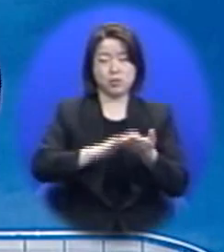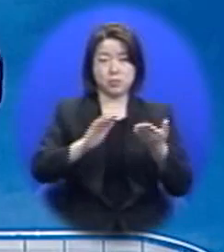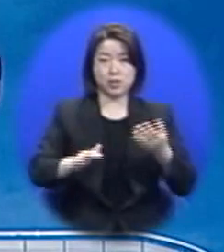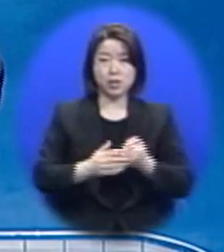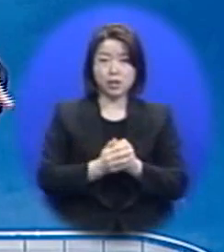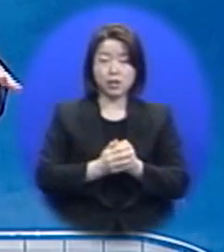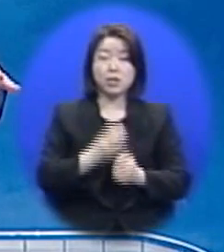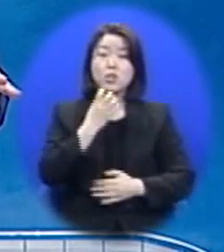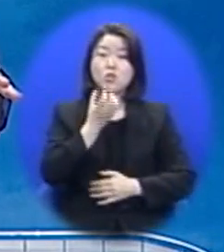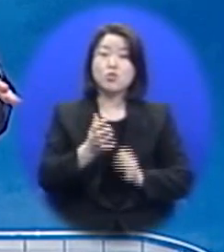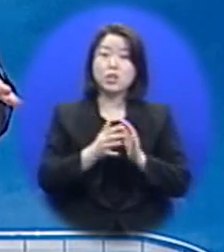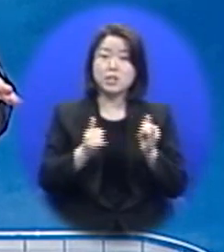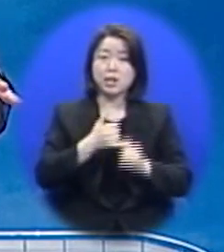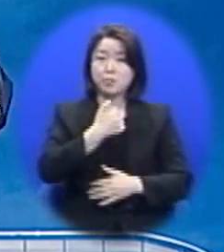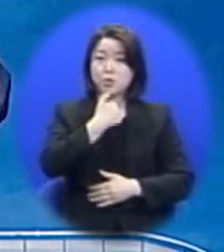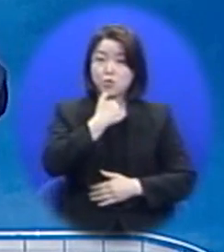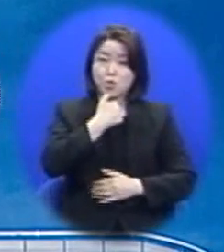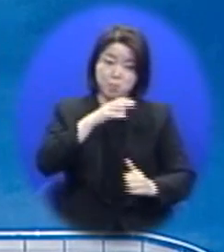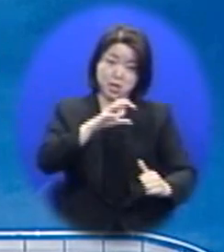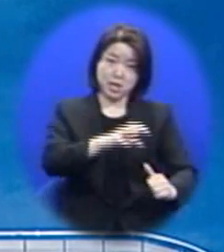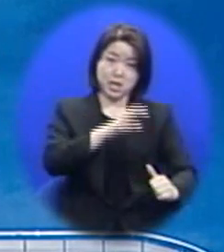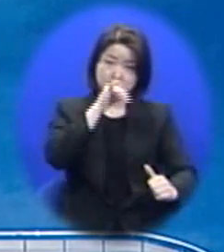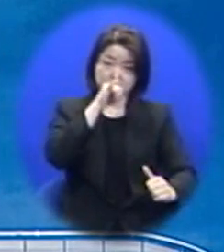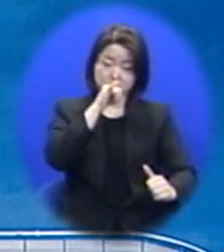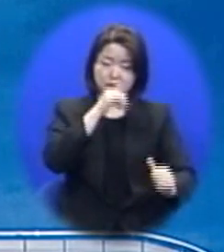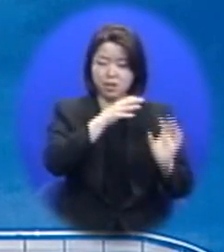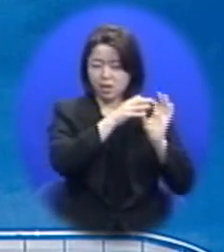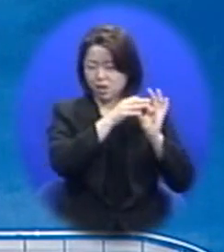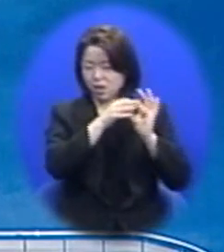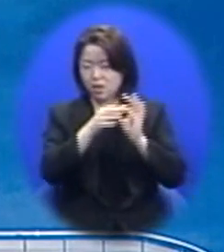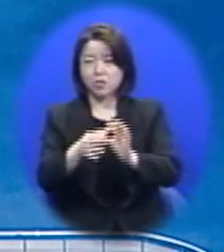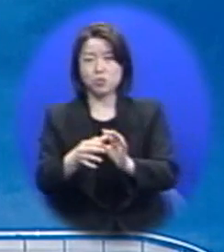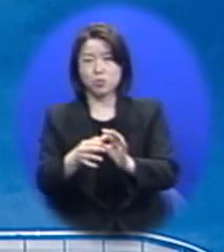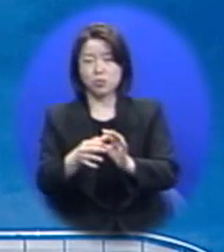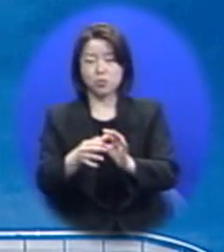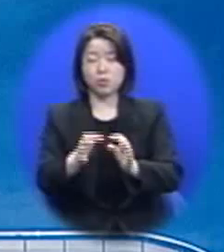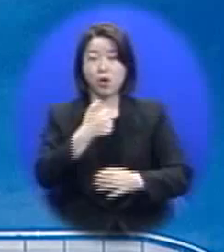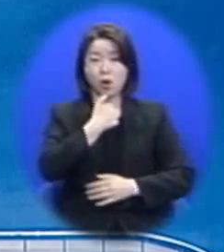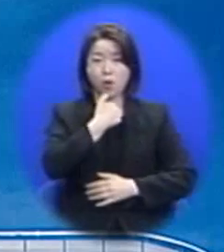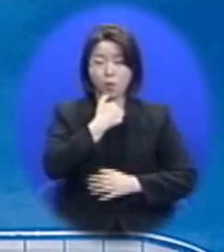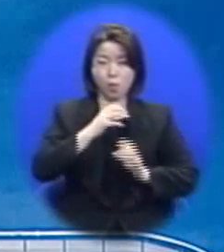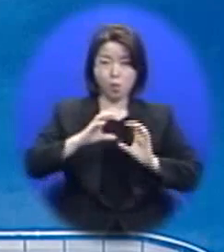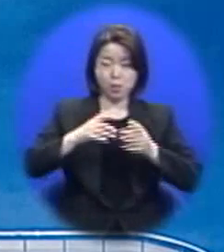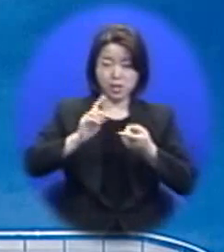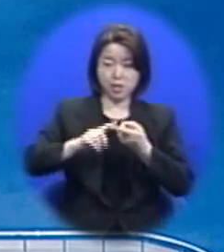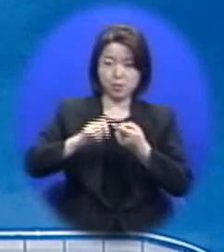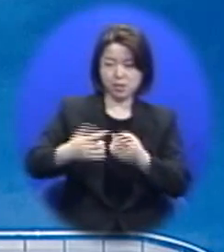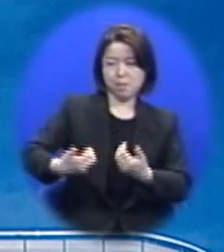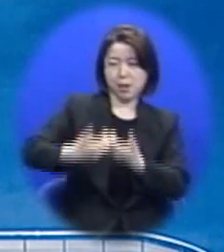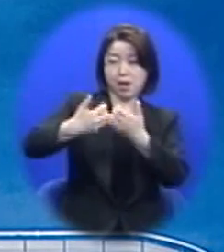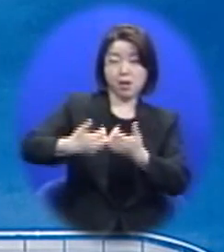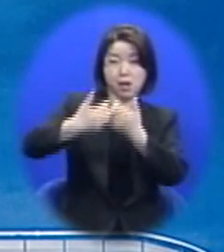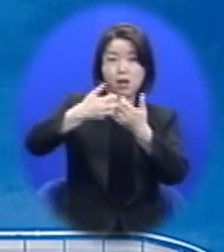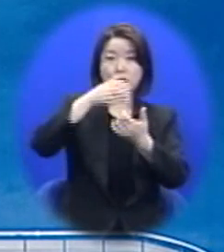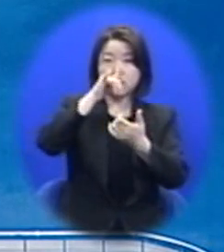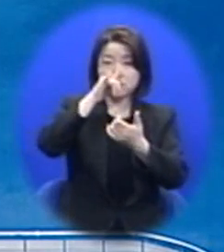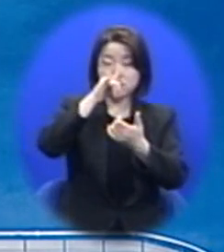유대인들은 로마 지배를 받았는데 끊임없이 로마 제국에 대해서 항거했습니다.